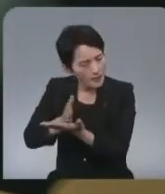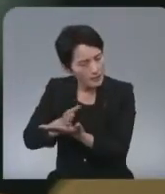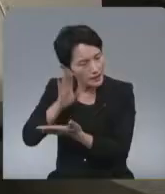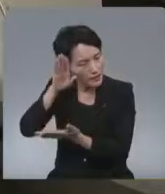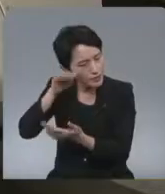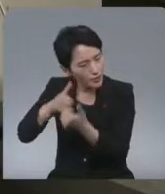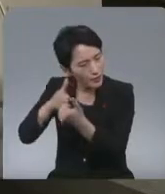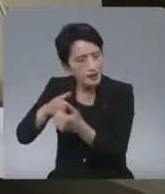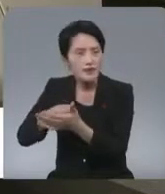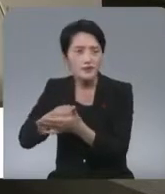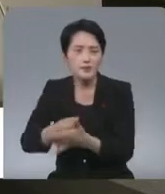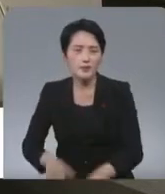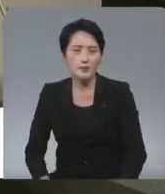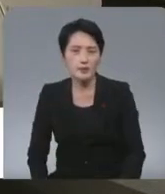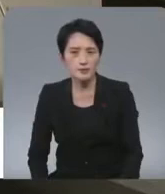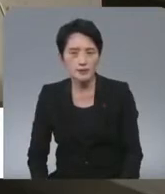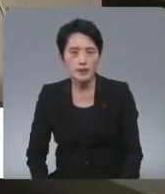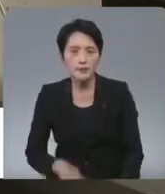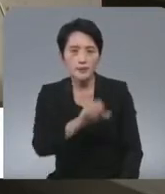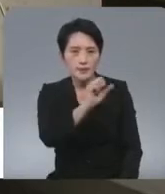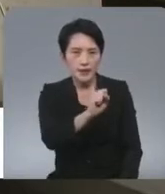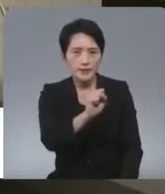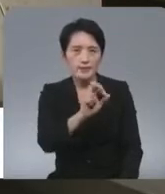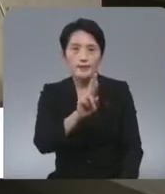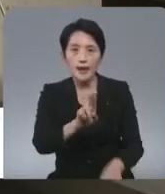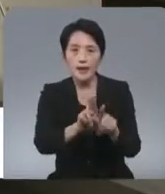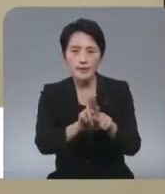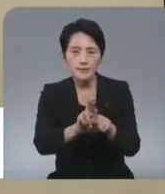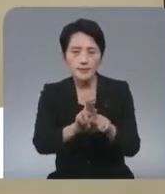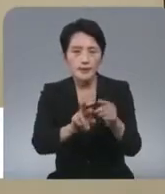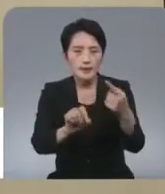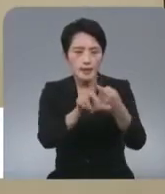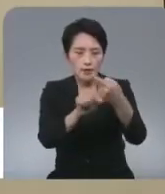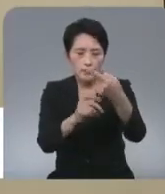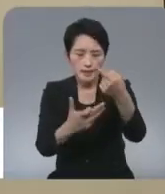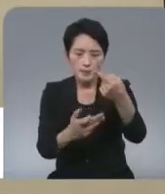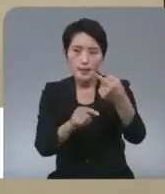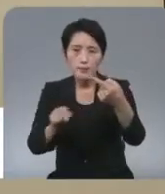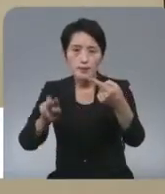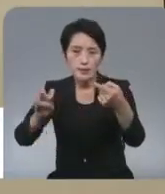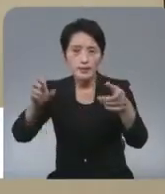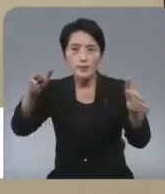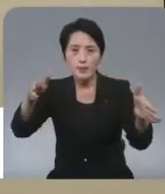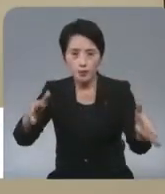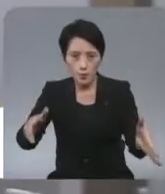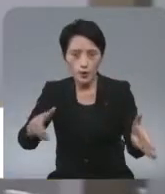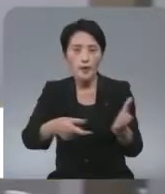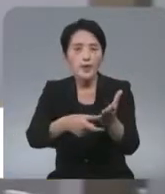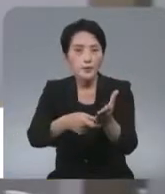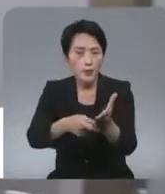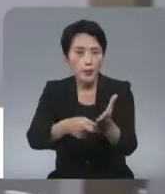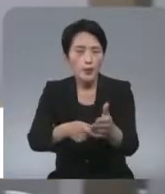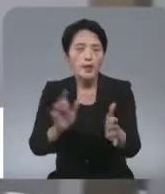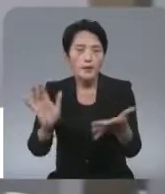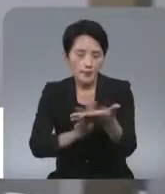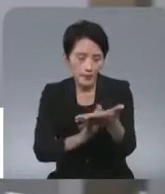或通过热线电话15448545购买。水西高铁运营公司 S2